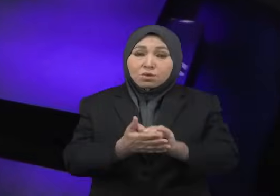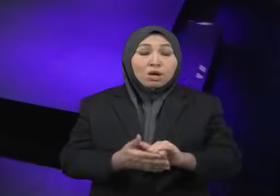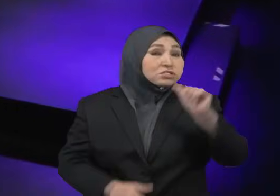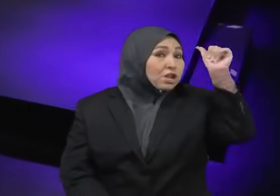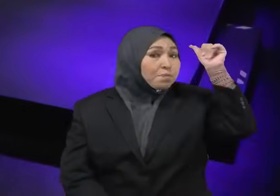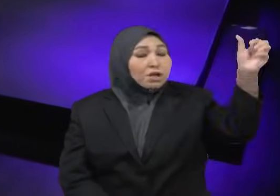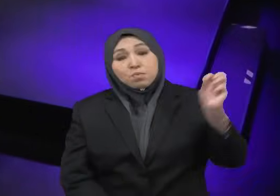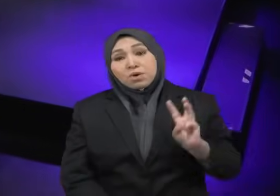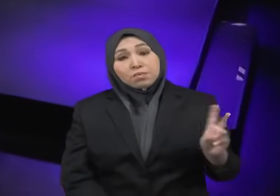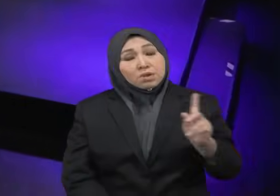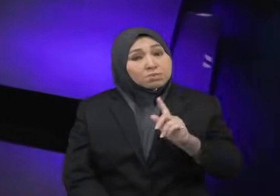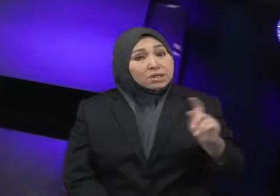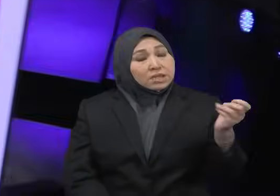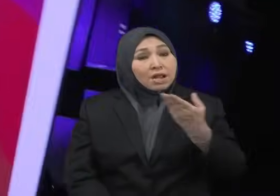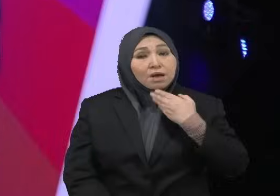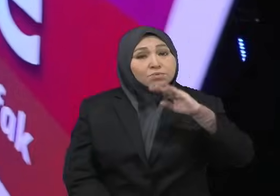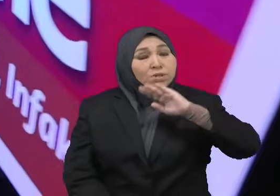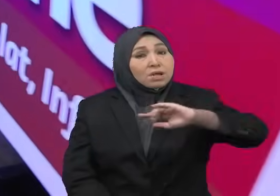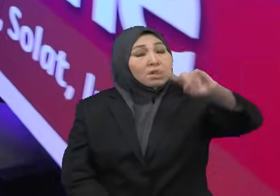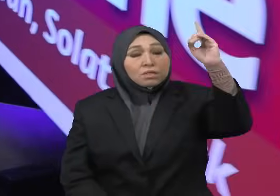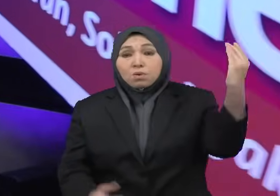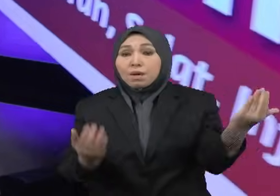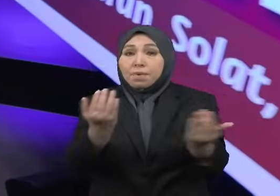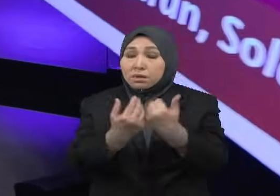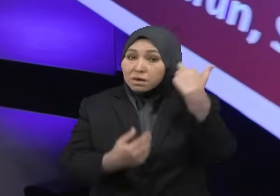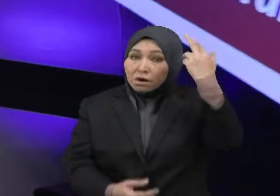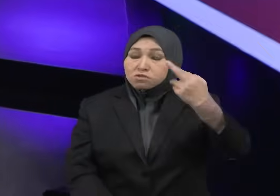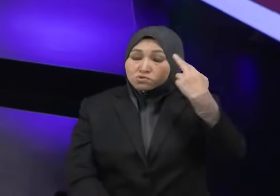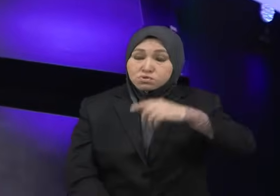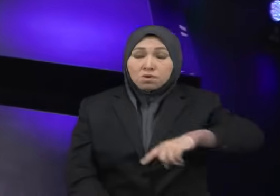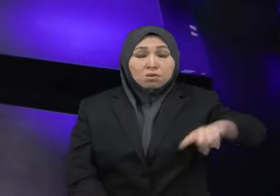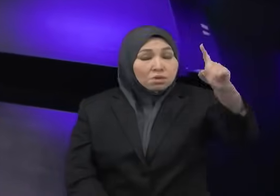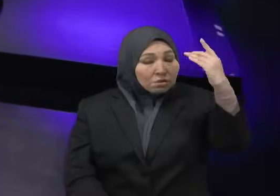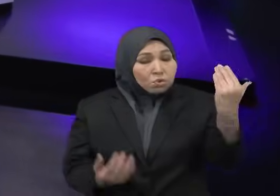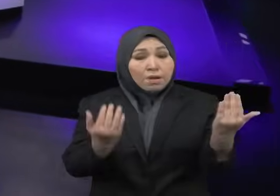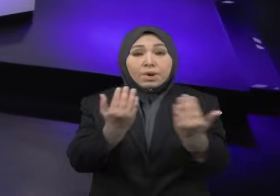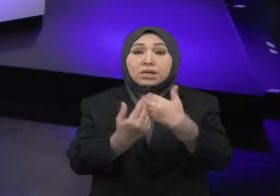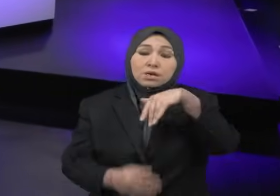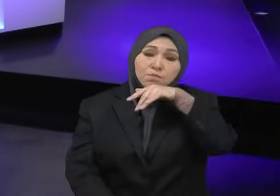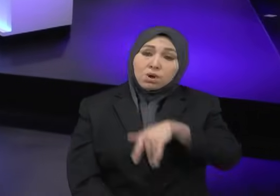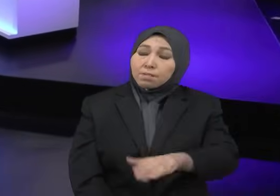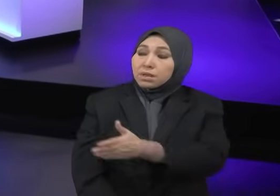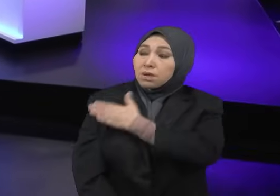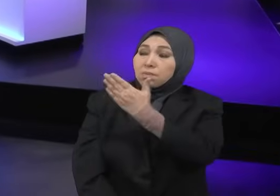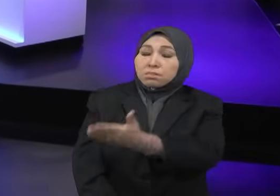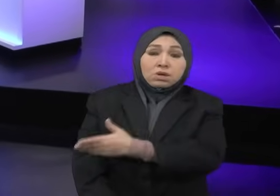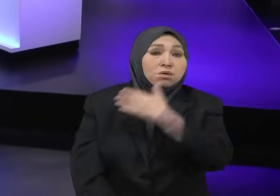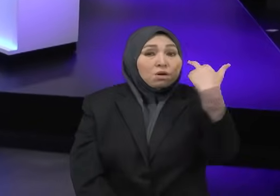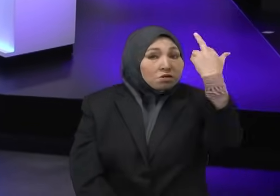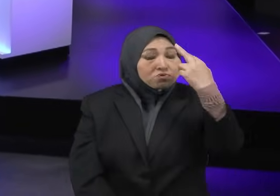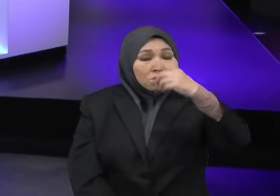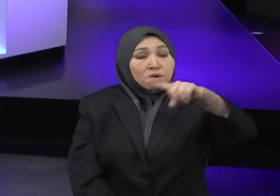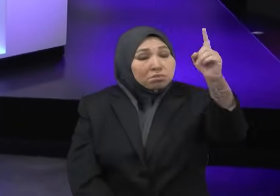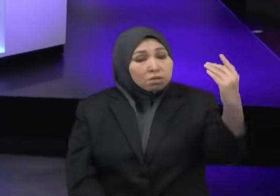Assalamualaikum warahmatullahi wabarakatuh. Alhamdulillah wassalatu wassalamu ala Rasulillah wa ala alihi wa man walah. Syada la ilaha illallah, syada Muhammadan abduhu wa rasuluhu. Allahumma salli